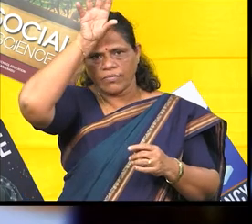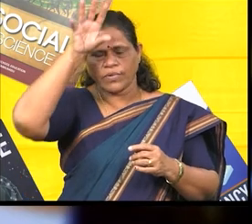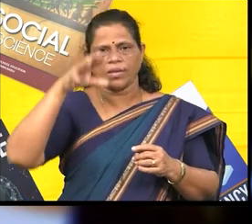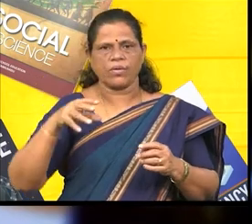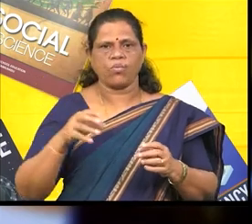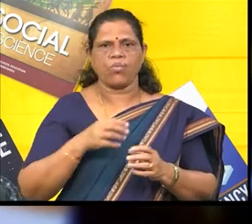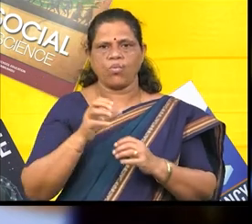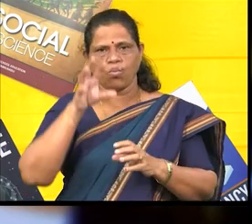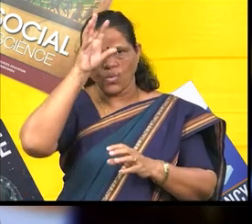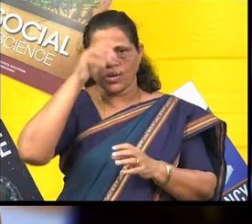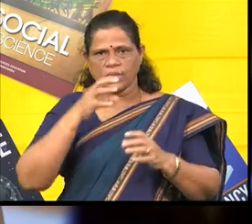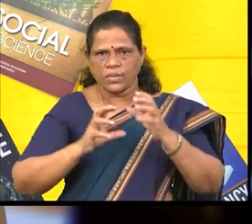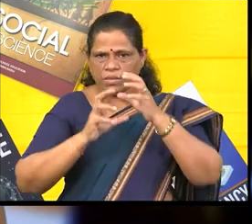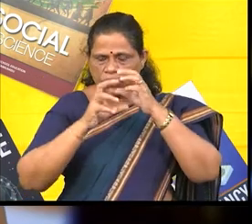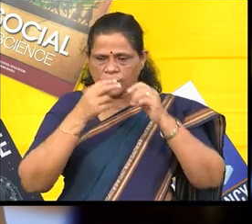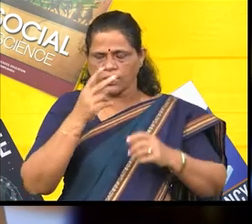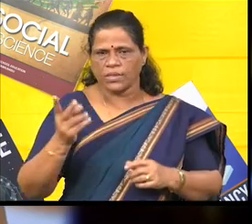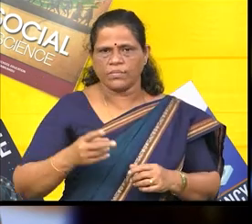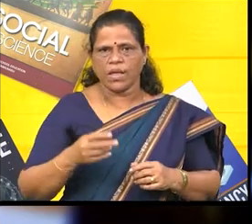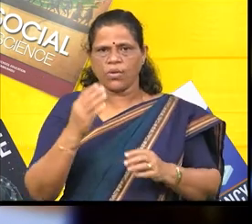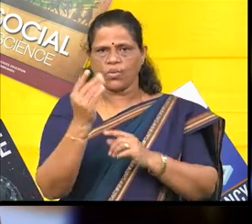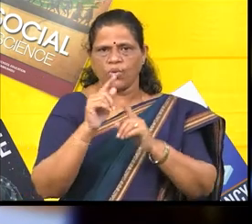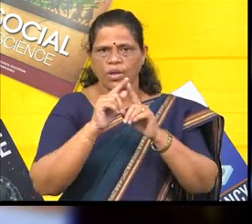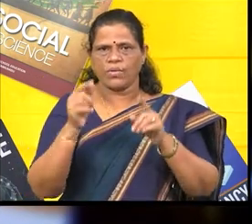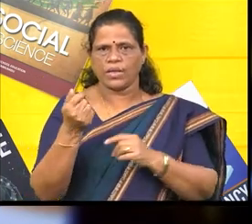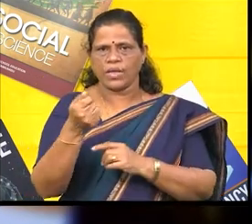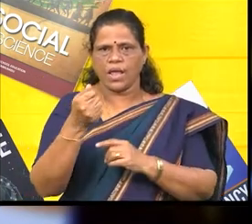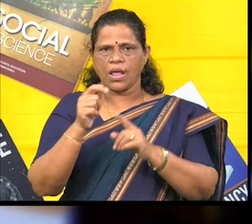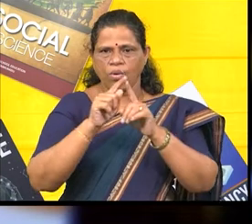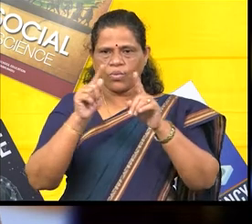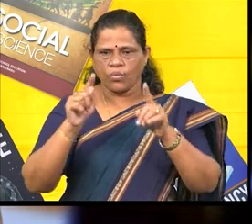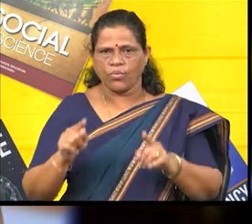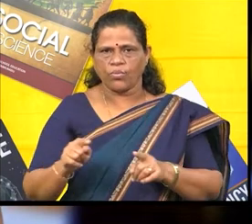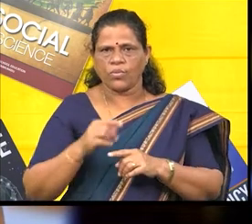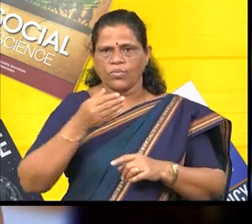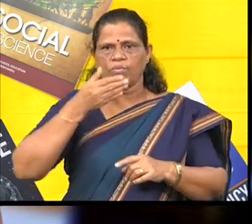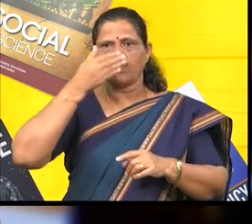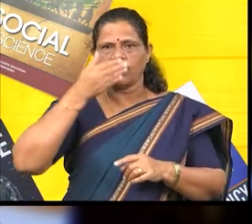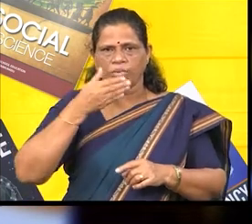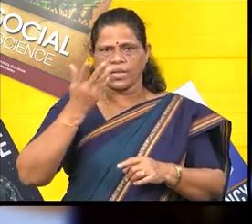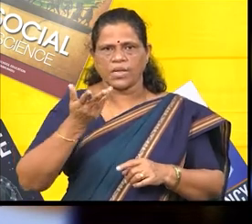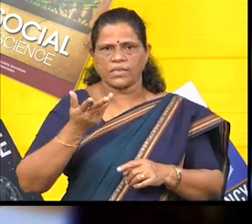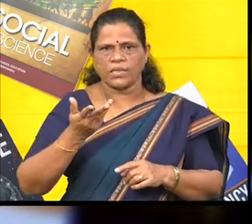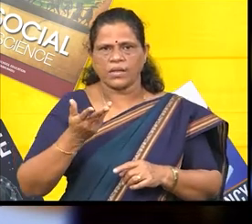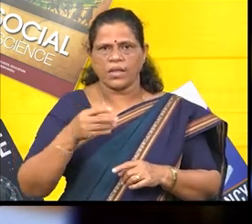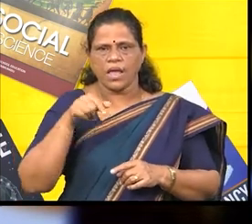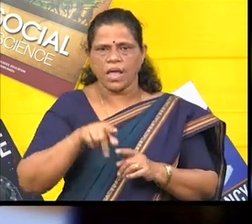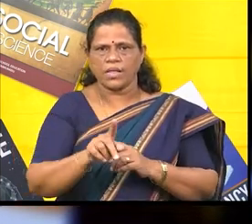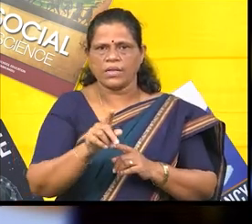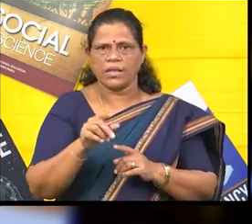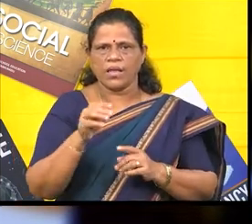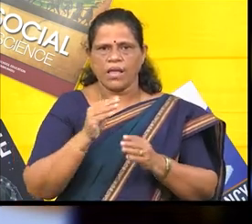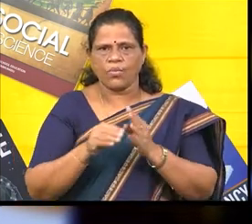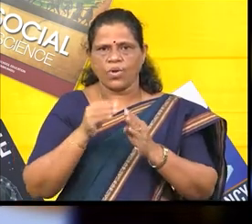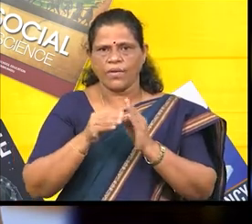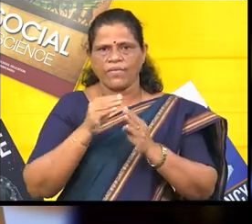இந்த சோதனையை செய்வார்கள். அவர்கள் கையில் ஒரு அனலைசர் இருக்கும், பிரீத் அனலைசர்னு பேர். அந்த பிரீத் அனலைசரில்